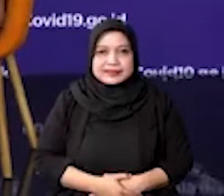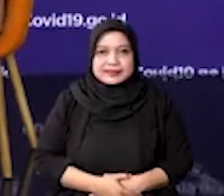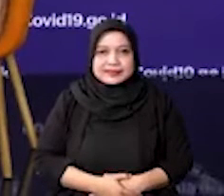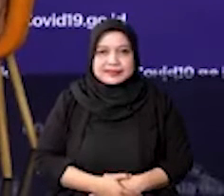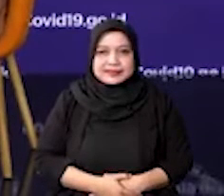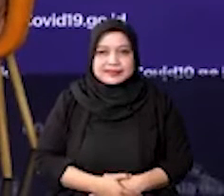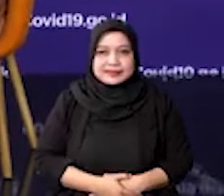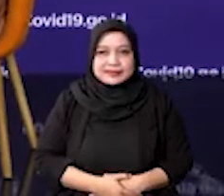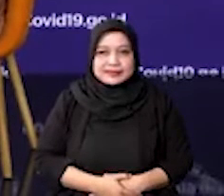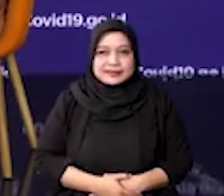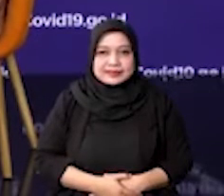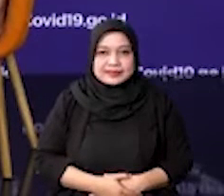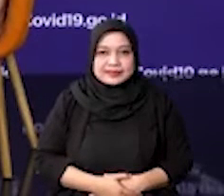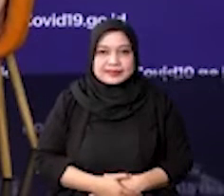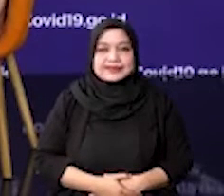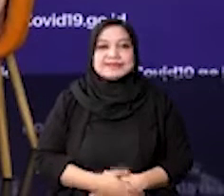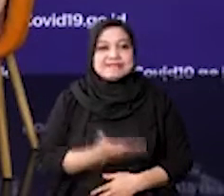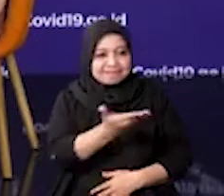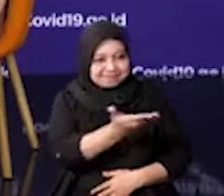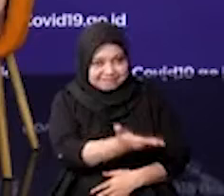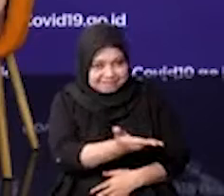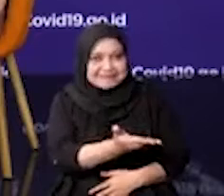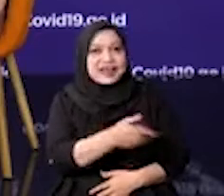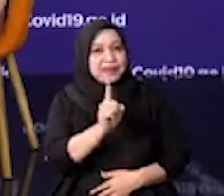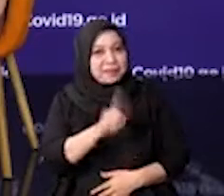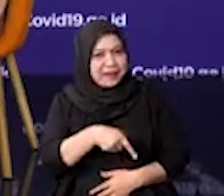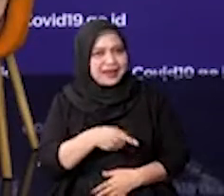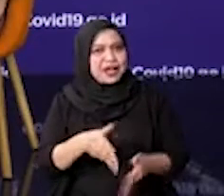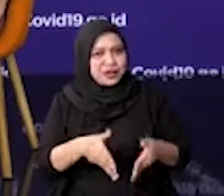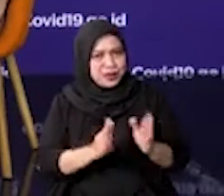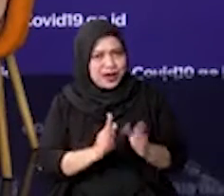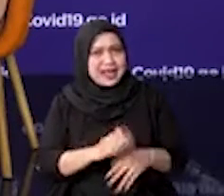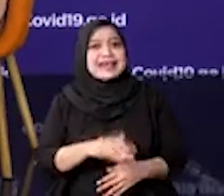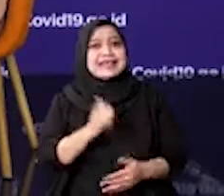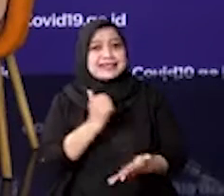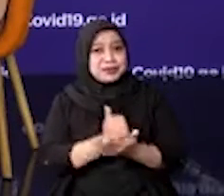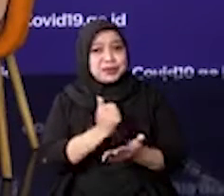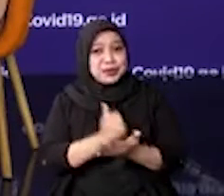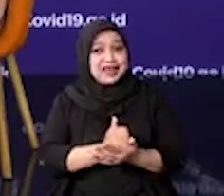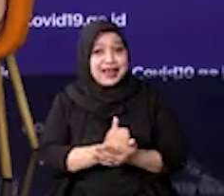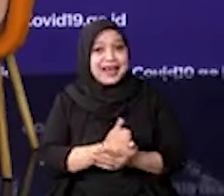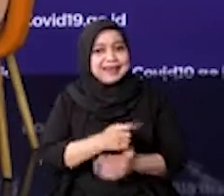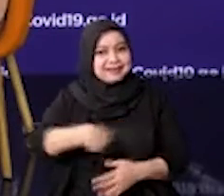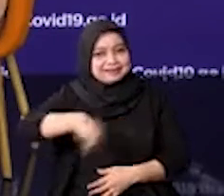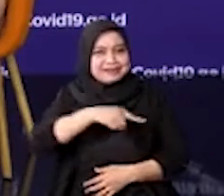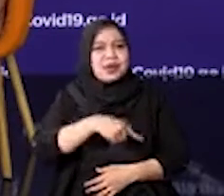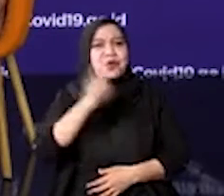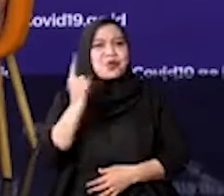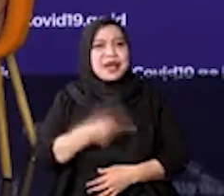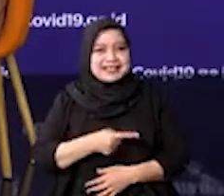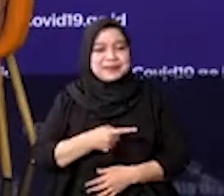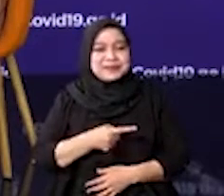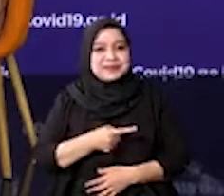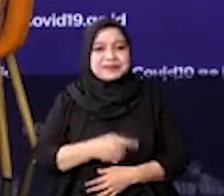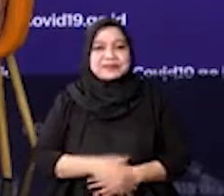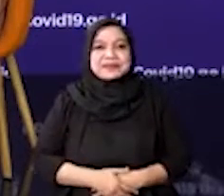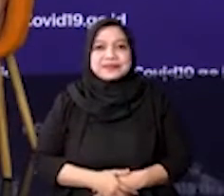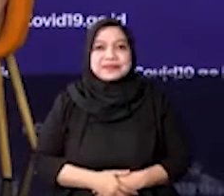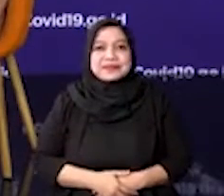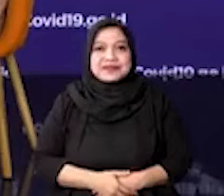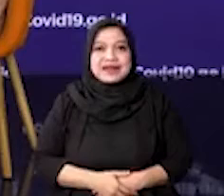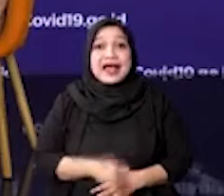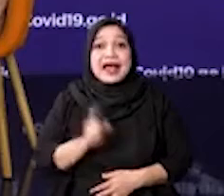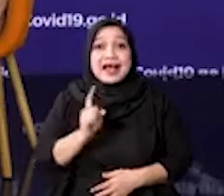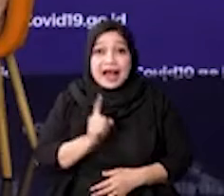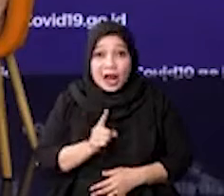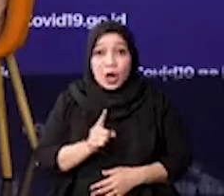sanitizer Habib juga boleh ini sebenarnya kita wajibkan semuanya bisa e selalu mengganti kalau tidak bisa Cuci